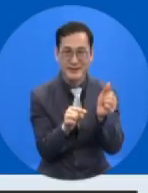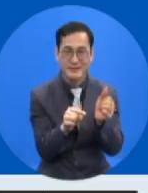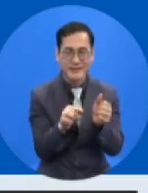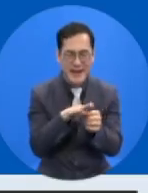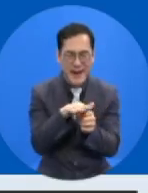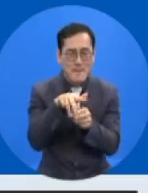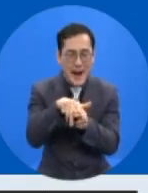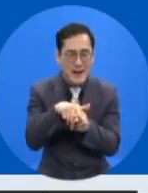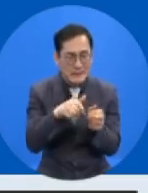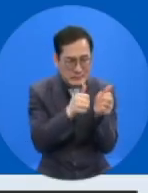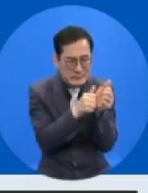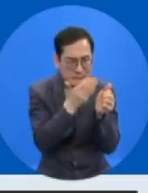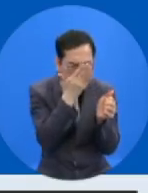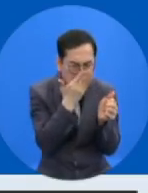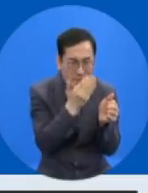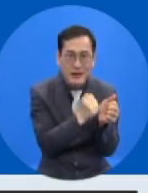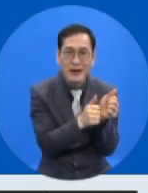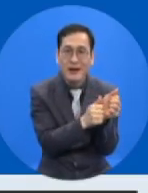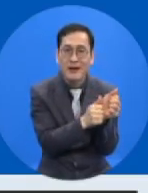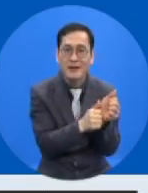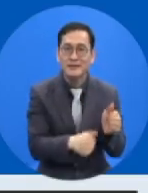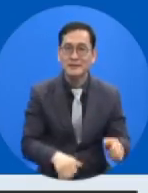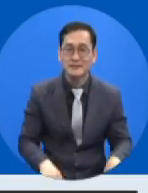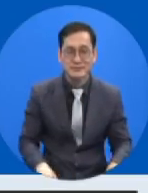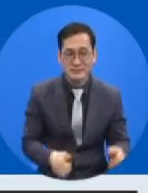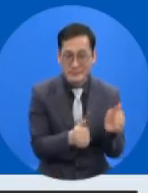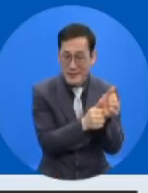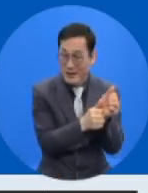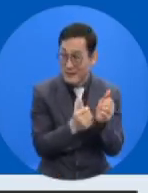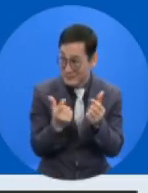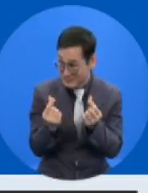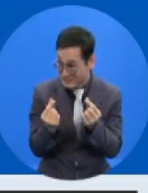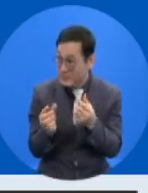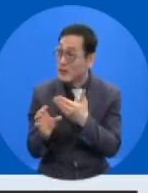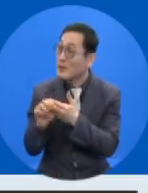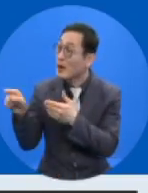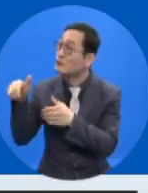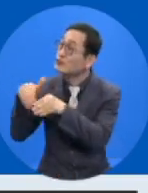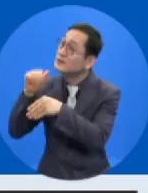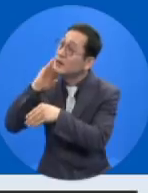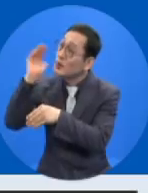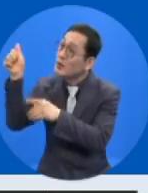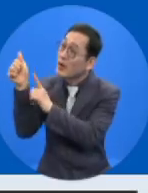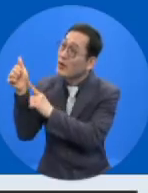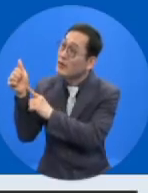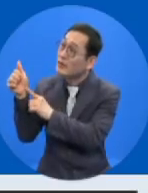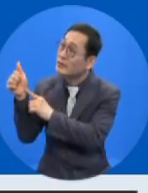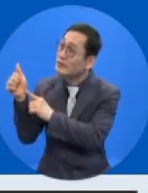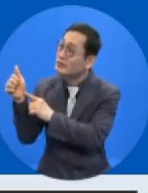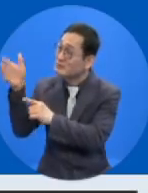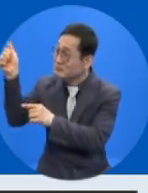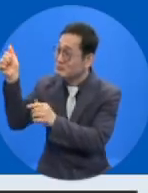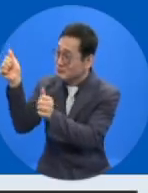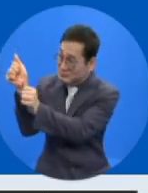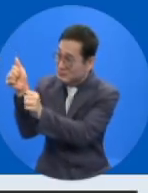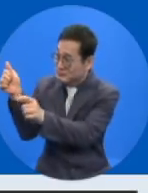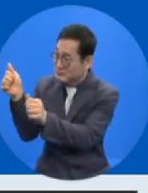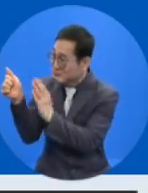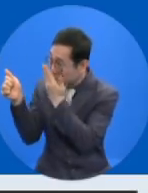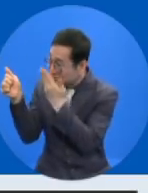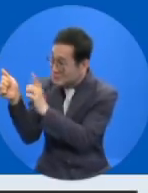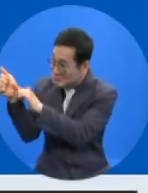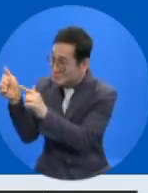그러면은 문재인은 MI였고 윤호중 시종이냐라고 받아친 거예요. 자기 성찰력도 없고 문화인격도 없는 비유의 실수만 나올 뿐이다 라고